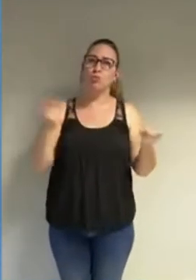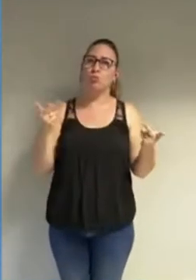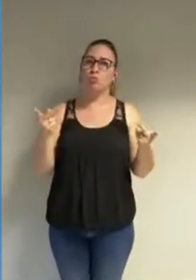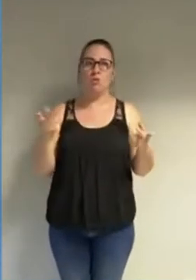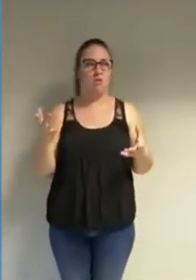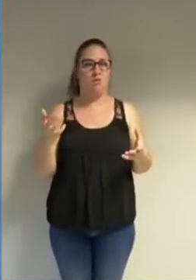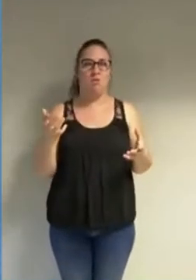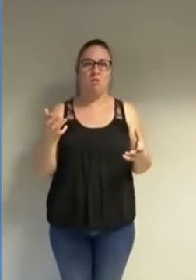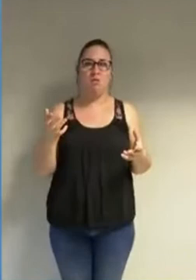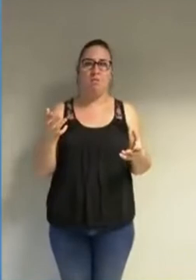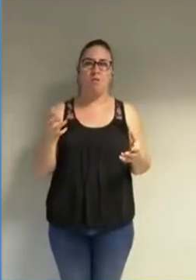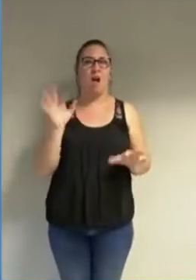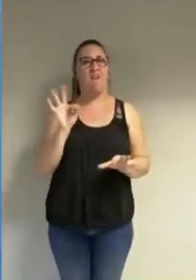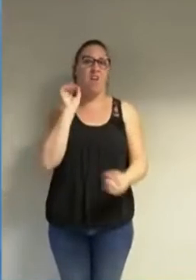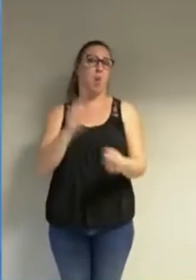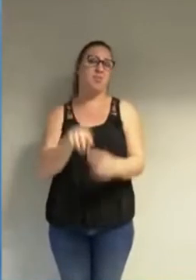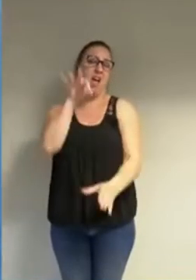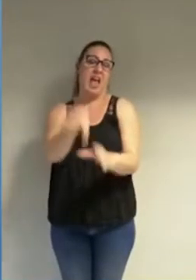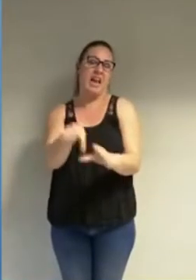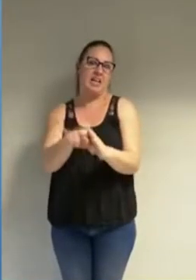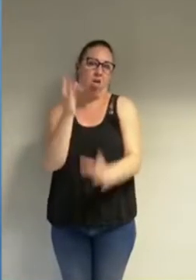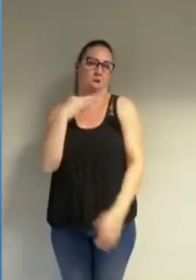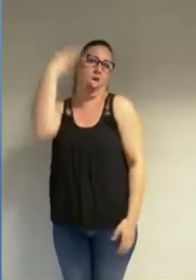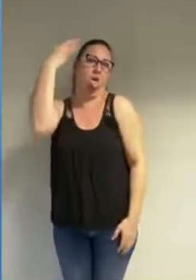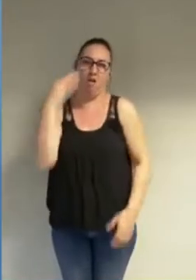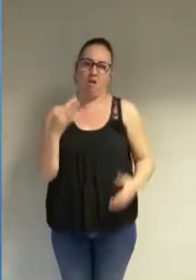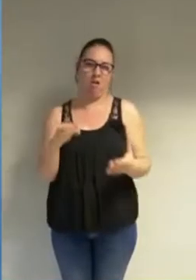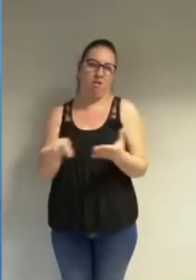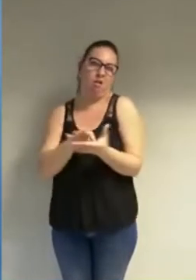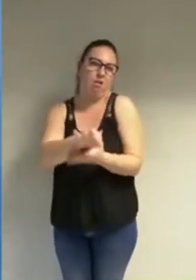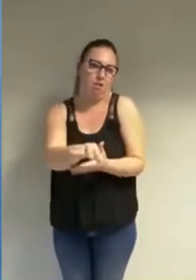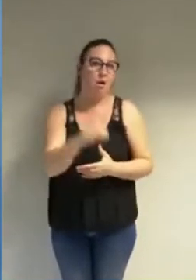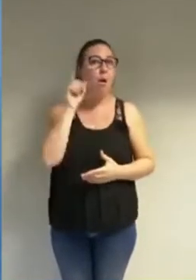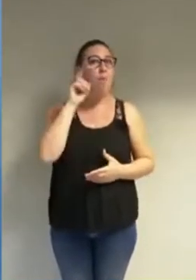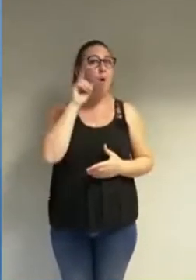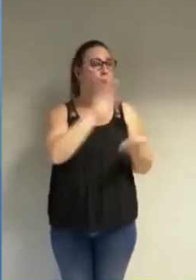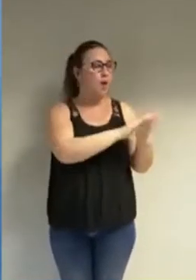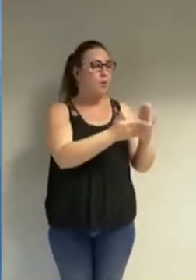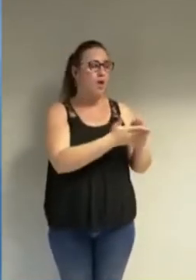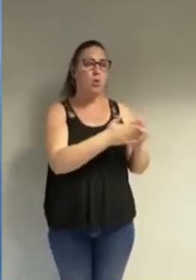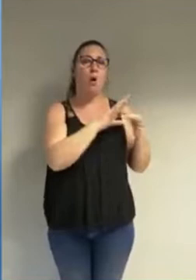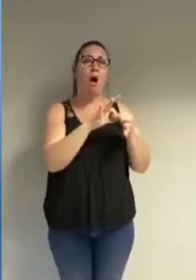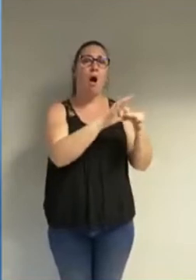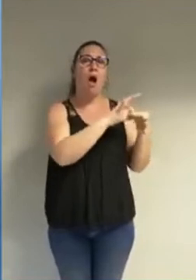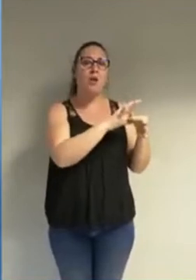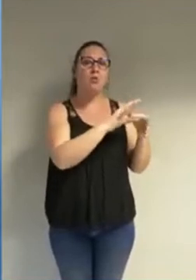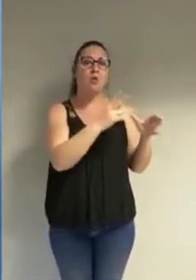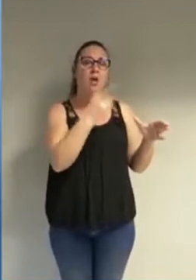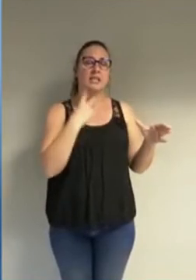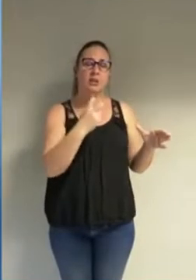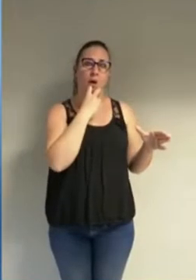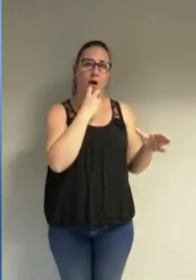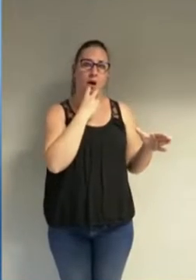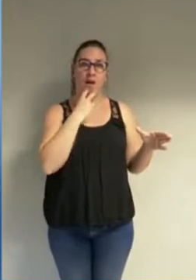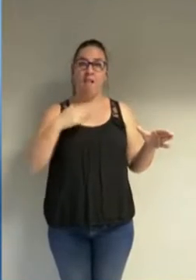sordides intérêts électoraux. Car ce qui est révélé de l'Alliance citoyenne, de son entrisme dans votre cabinet et de ses